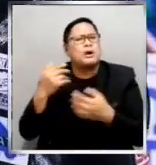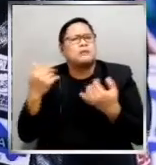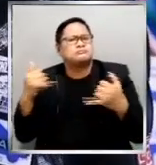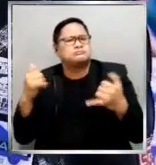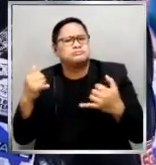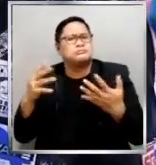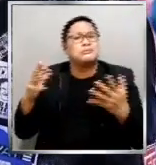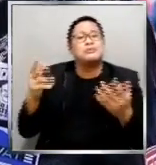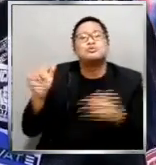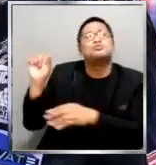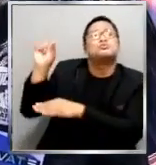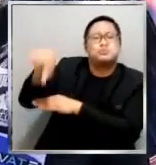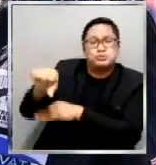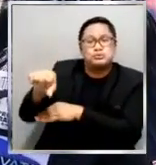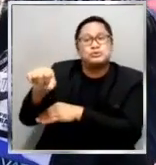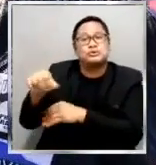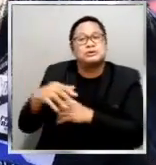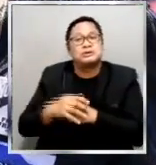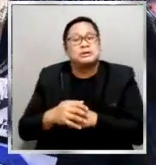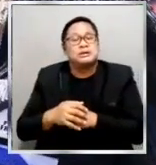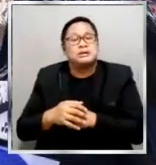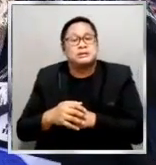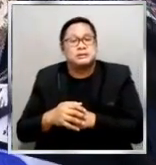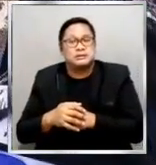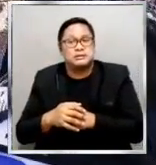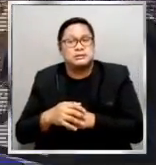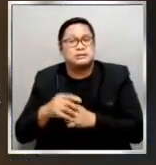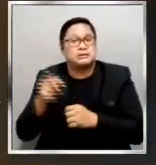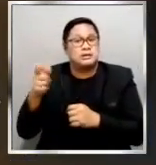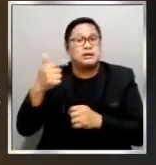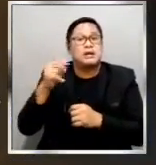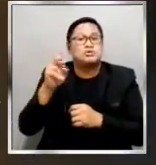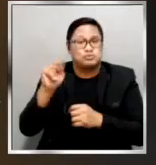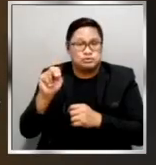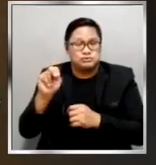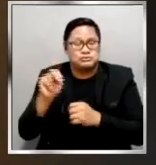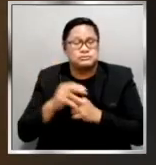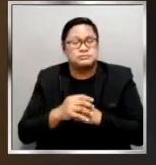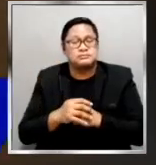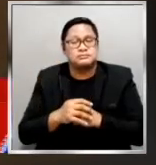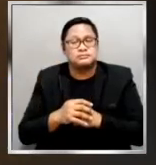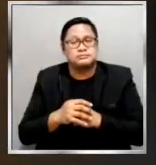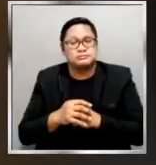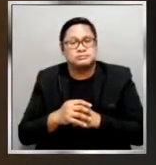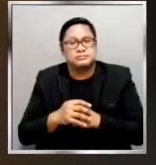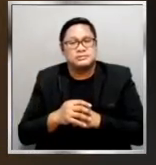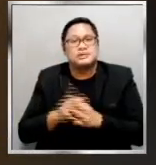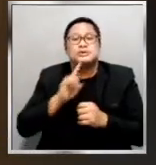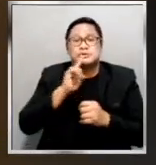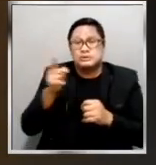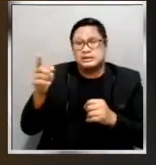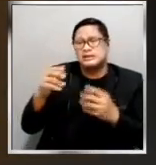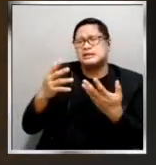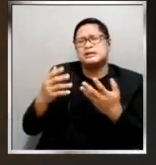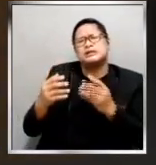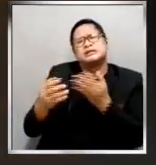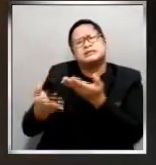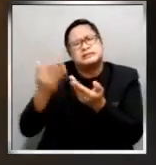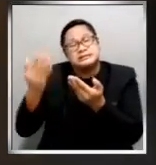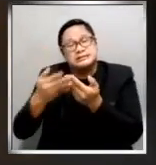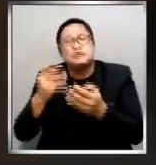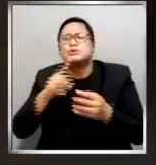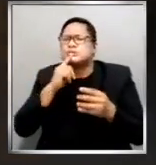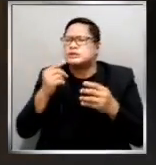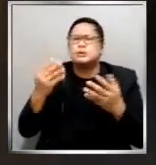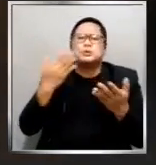Olympian na challenger ang laban ng gusto ni Casimero. Yung alam ko ng mga amateur boxer, magaling sa laro, magaling maglaro,